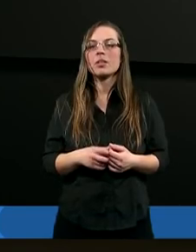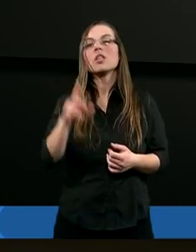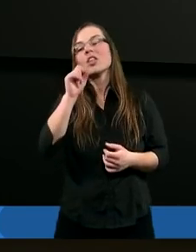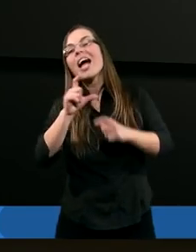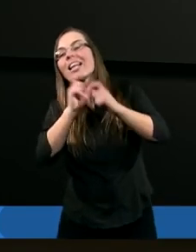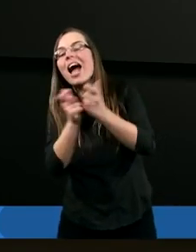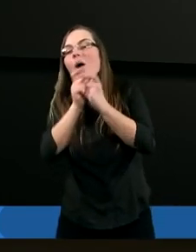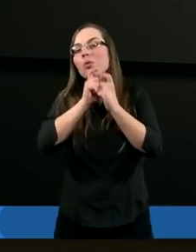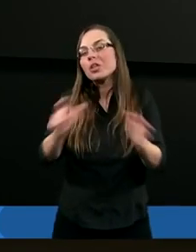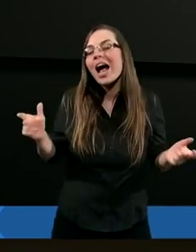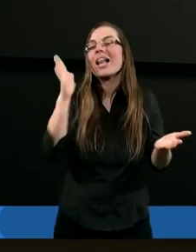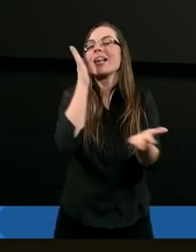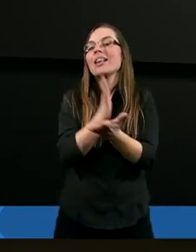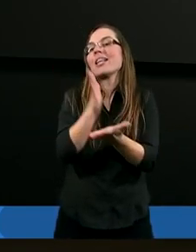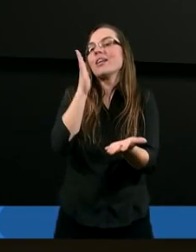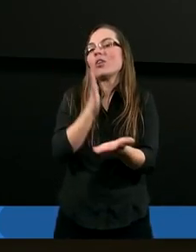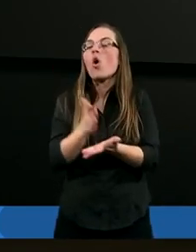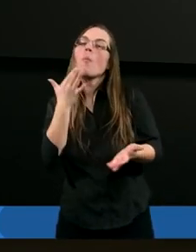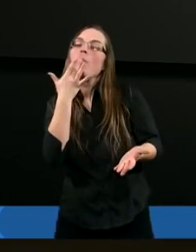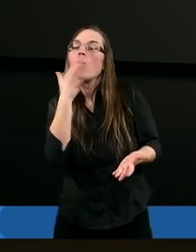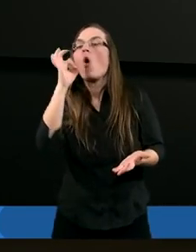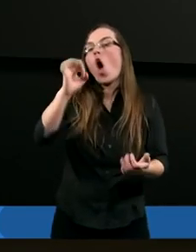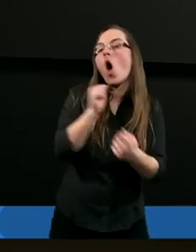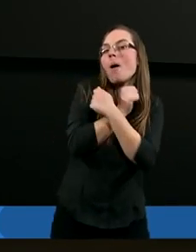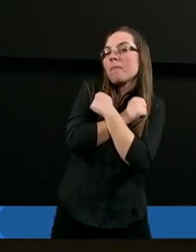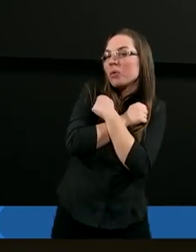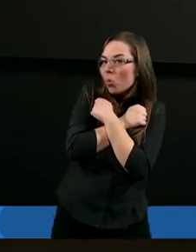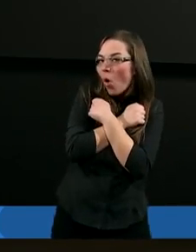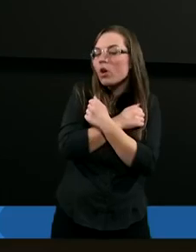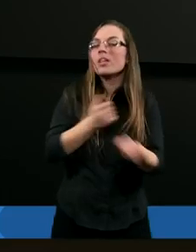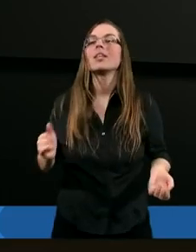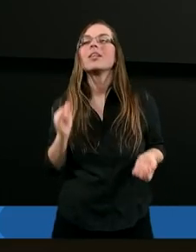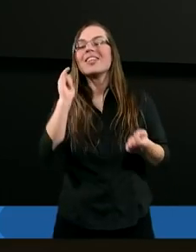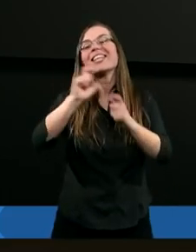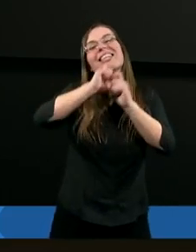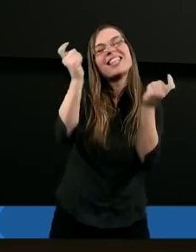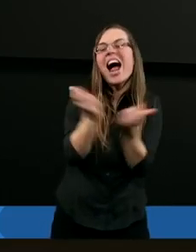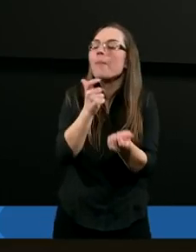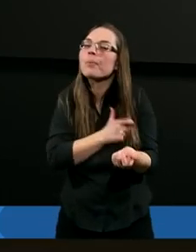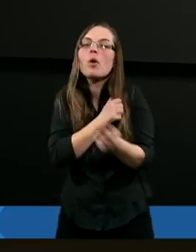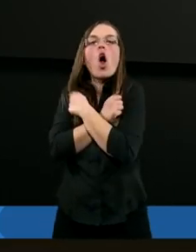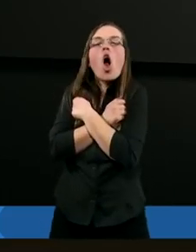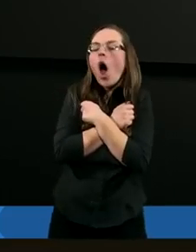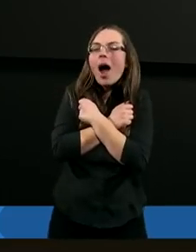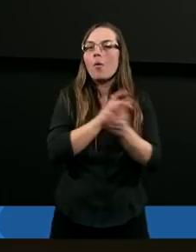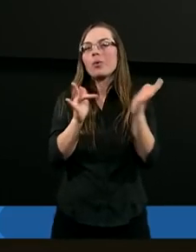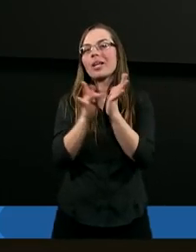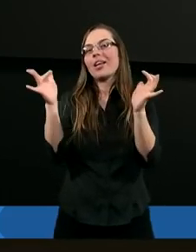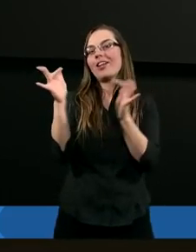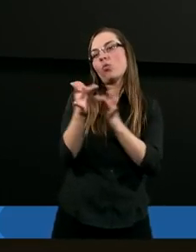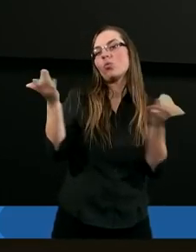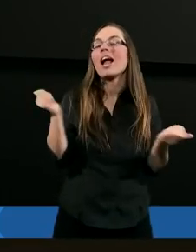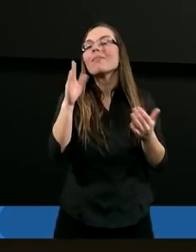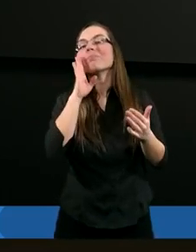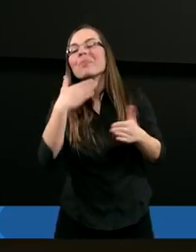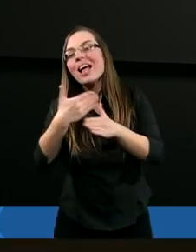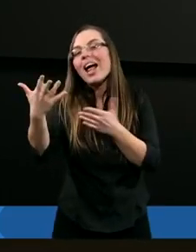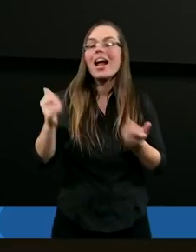Że cały czas tylko mówił o miłości i całym sercem kochał Jezusa i tak dalej.